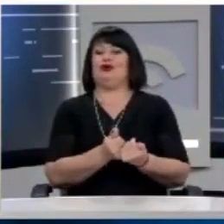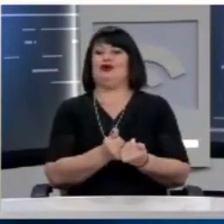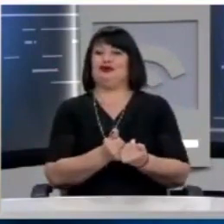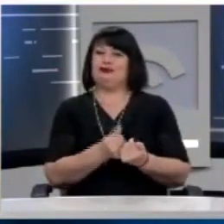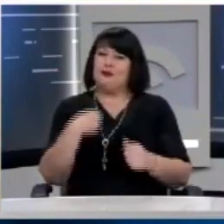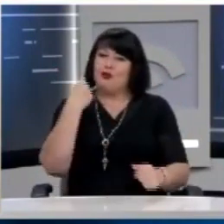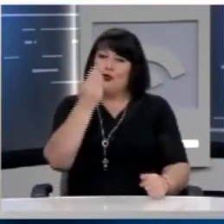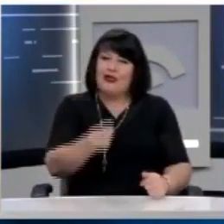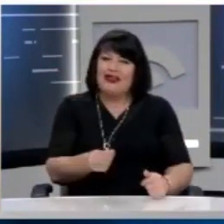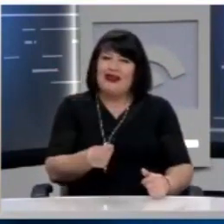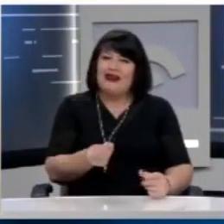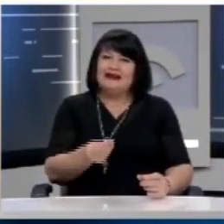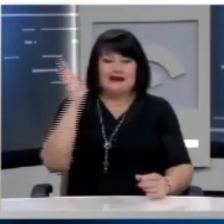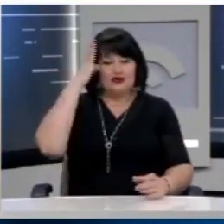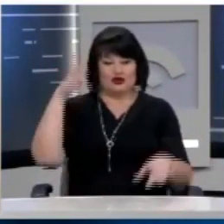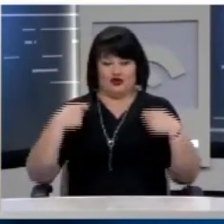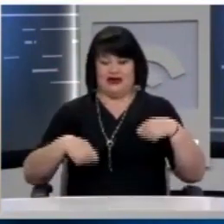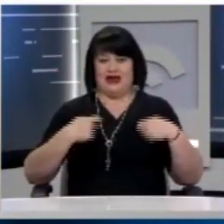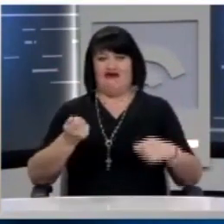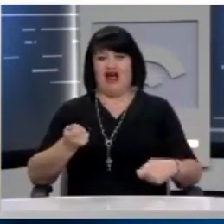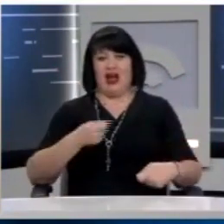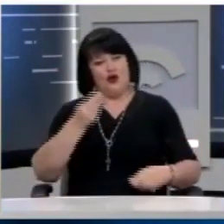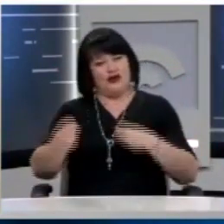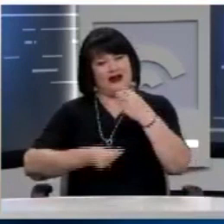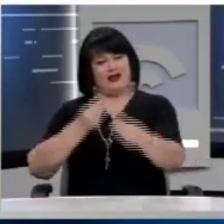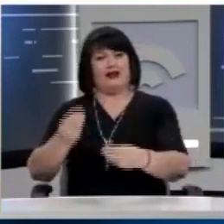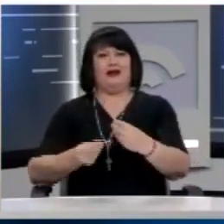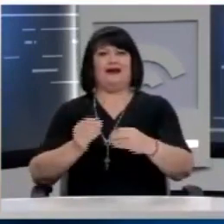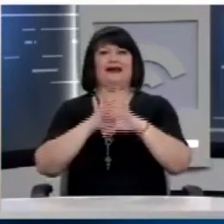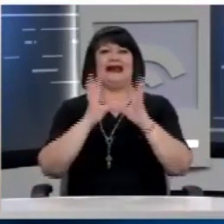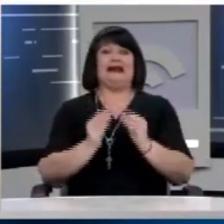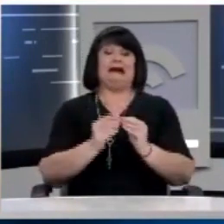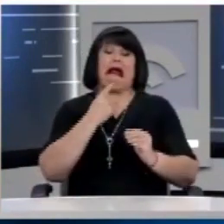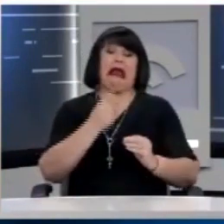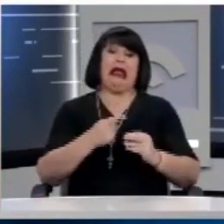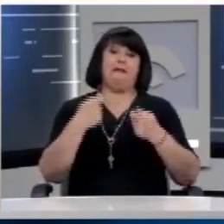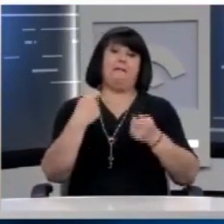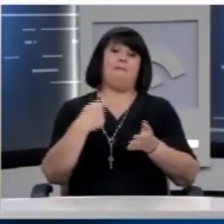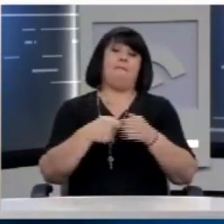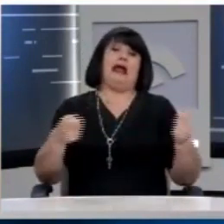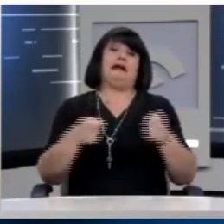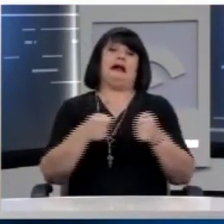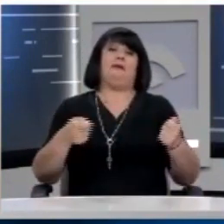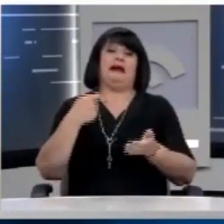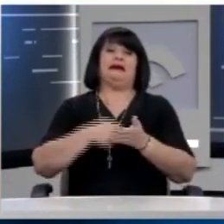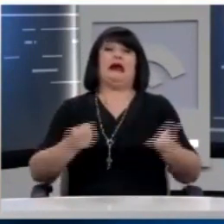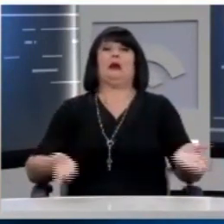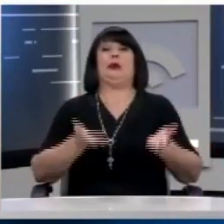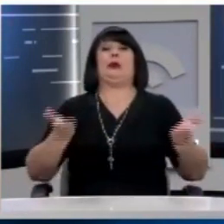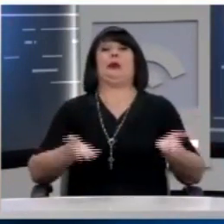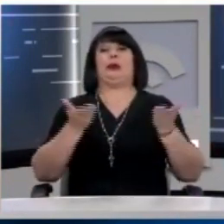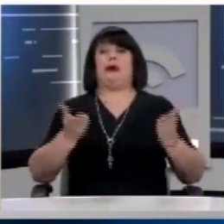που θα παρέχει προς το μεγάλο κεφάλαιο ως μέτρα γενικής ελάφρυνσης των φορολογικών